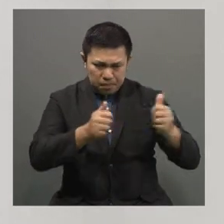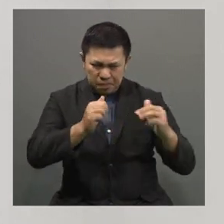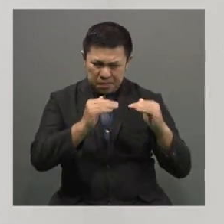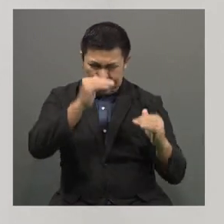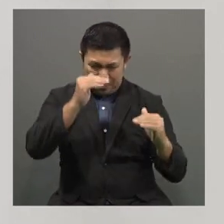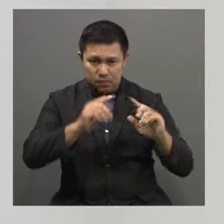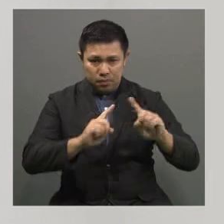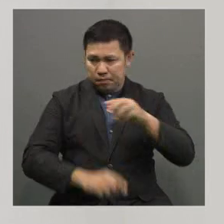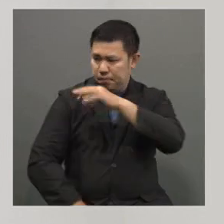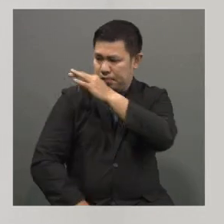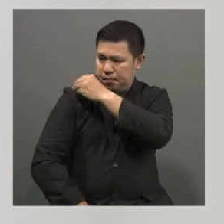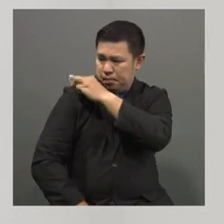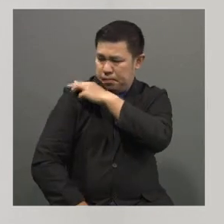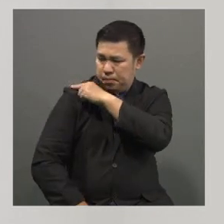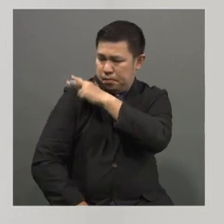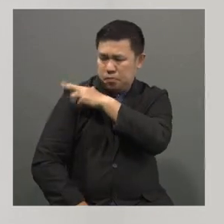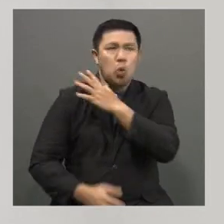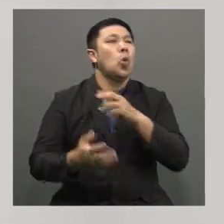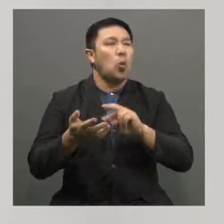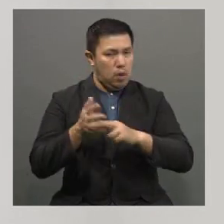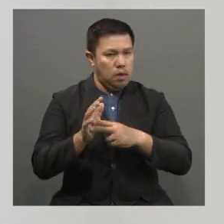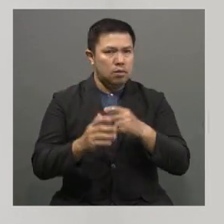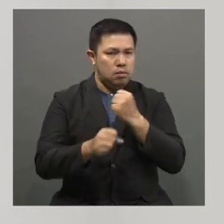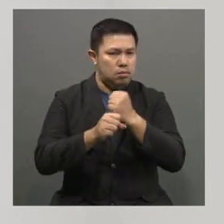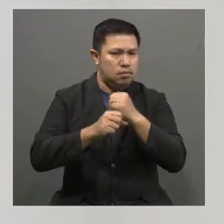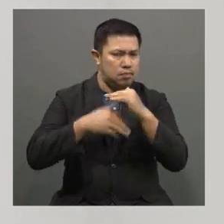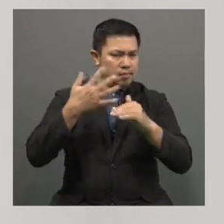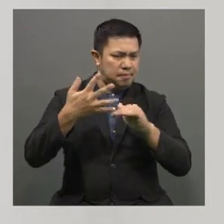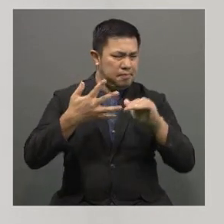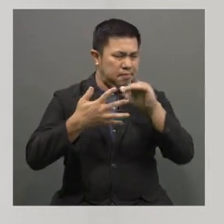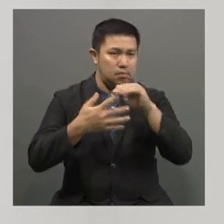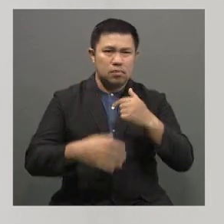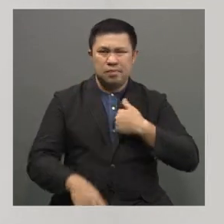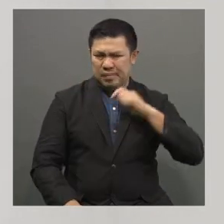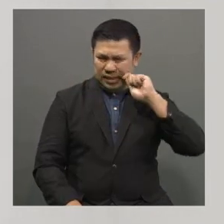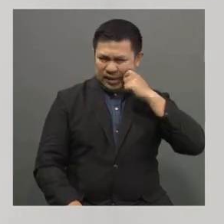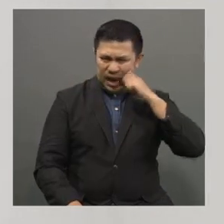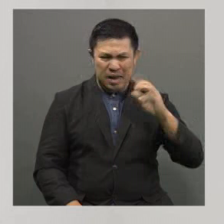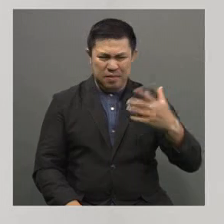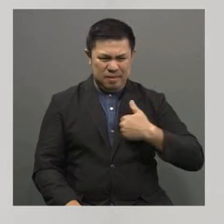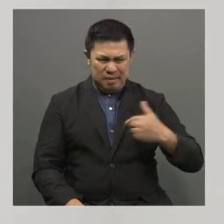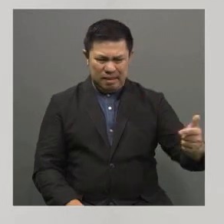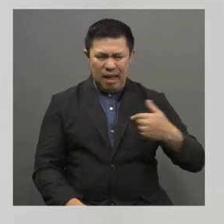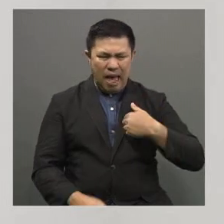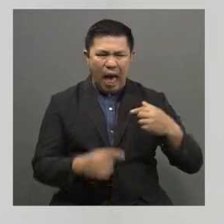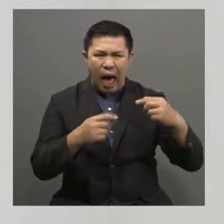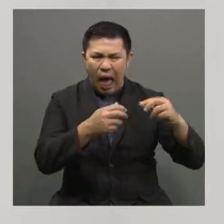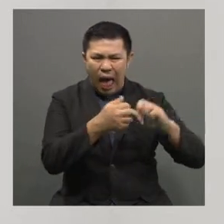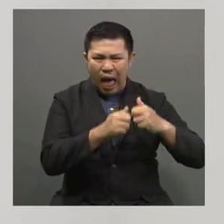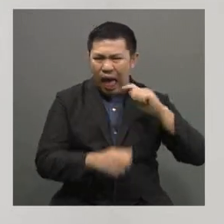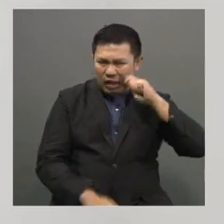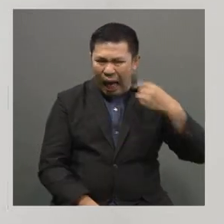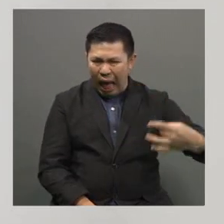อยู่แล้วแต่เรื่องยศเนี่ยเป็นเรื่องของบุญวาสนาอย่าอย่าอิจฉากันตรงนี้ผมยังไม่อิจฉารุ่นน้องเลยลองไปฟังบางช่วงบางตอน